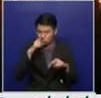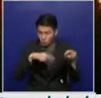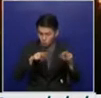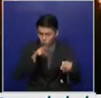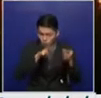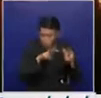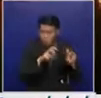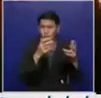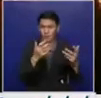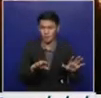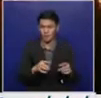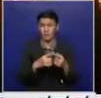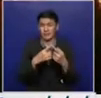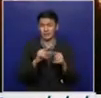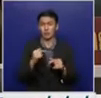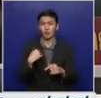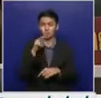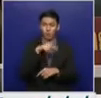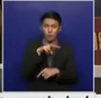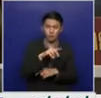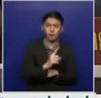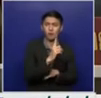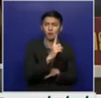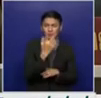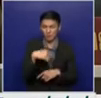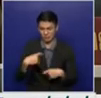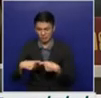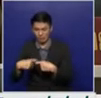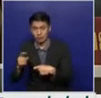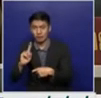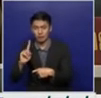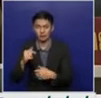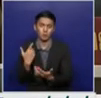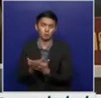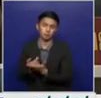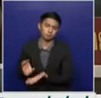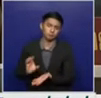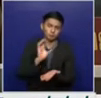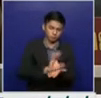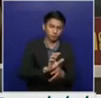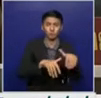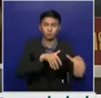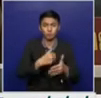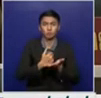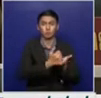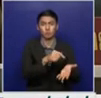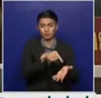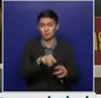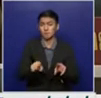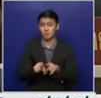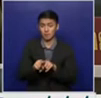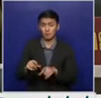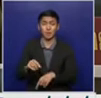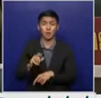ต้นแต่นับจากวันนั้นถึงวันนี้ครับส่วนหนึ่งบนความลำบากก็คือในงบประมาณที่จะช่วยเหลือพี่น้องประชาชนโดยท้องถิ่น